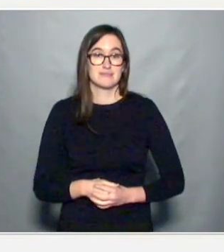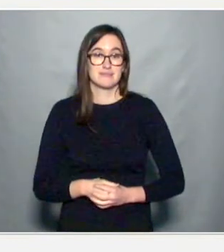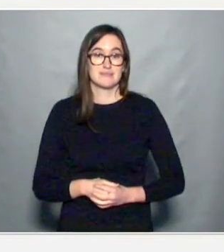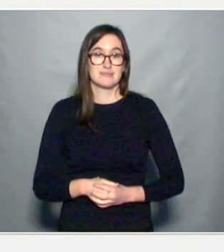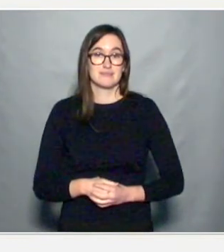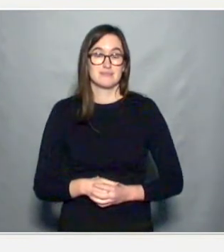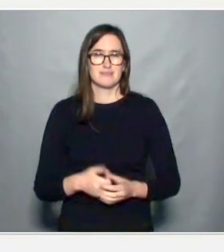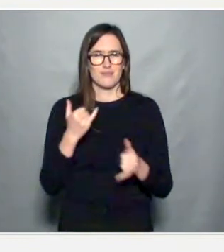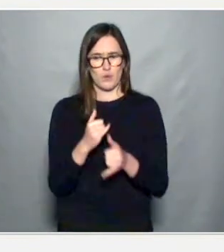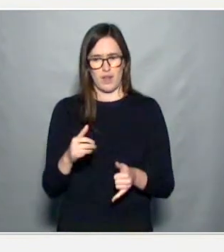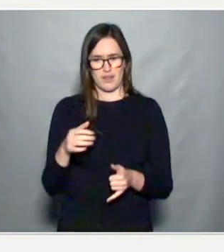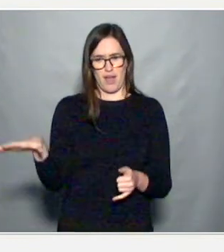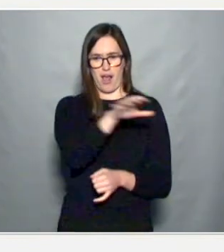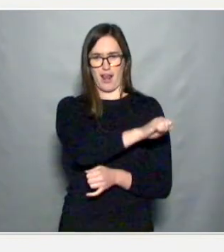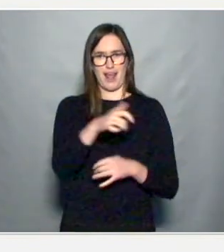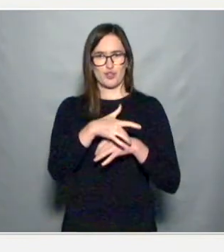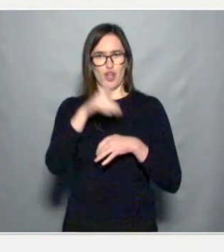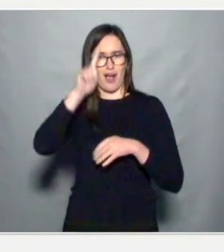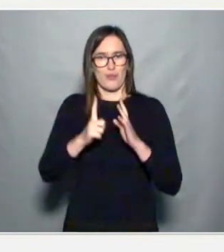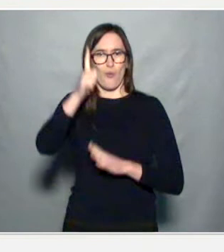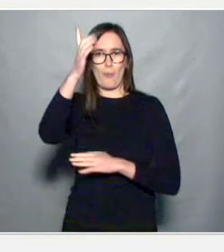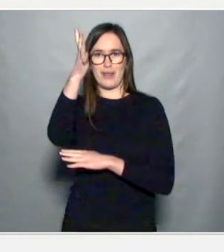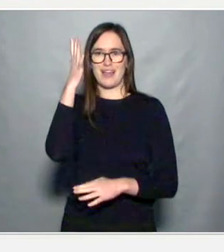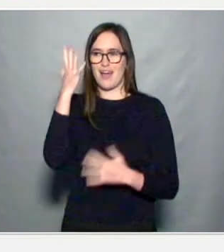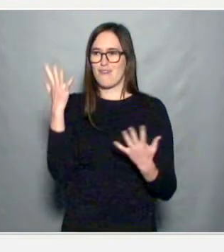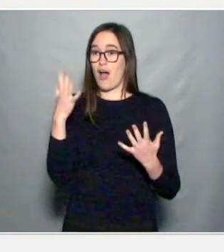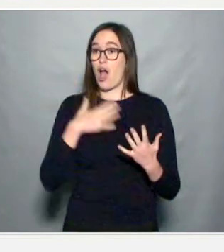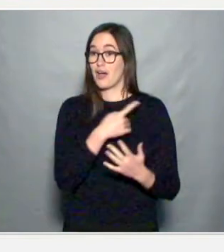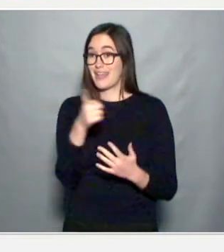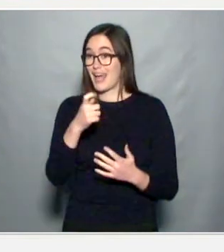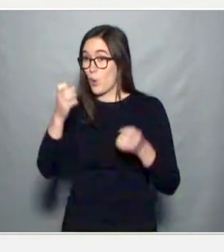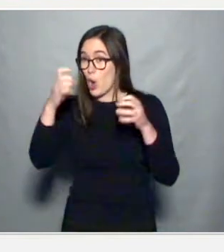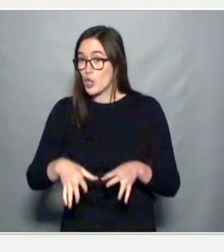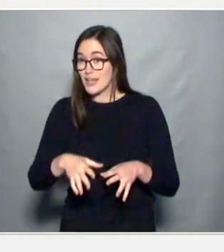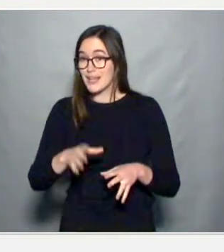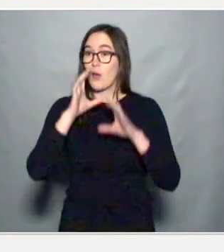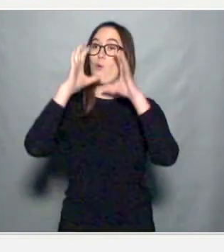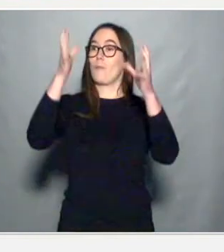Hur kan man få upp alla i trädet? Skrik rakt ut om du har en lösning.